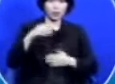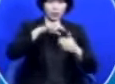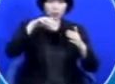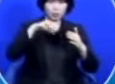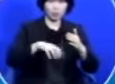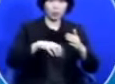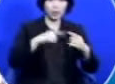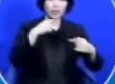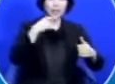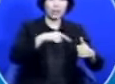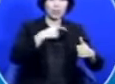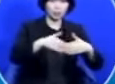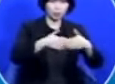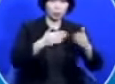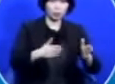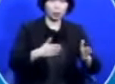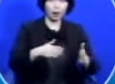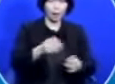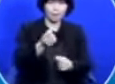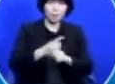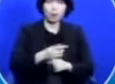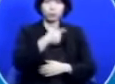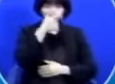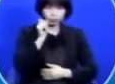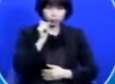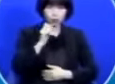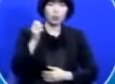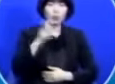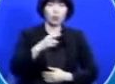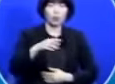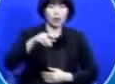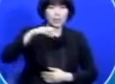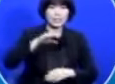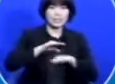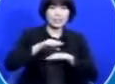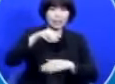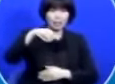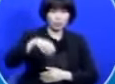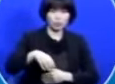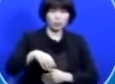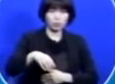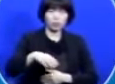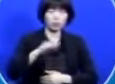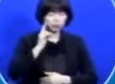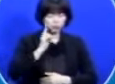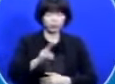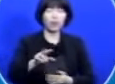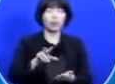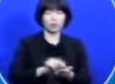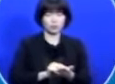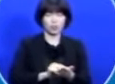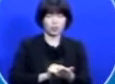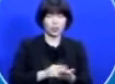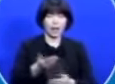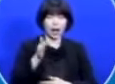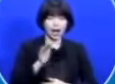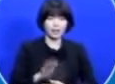벌써 부족해 졌고 주차장 문제가 아주 심각한 상태에 있습니다 그러나